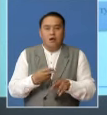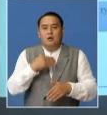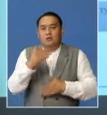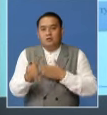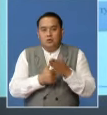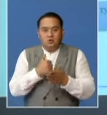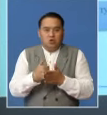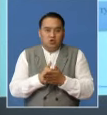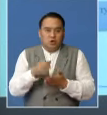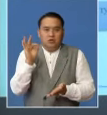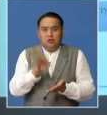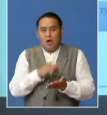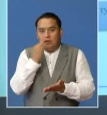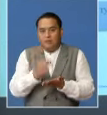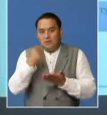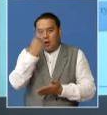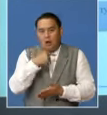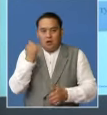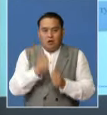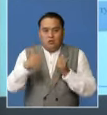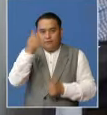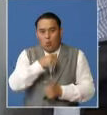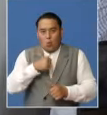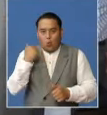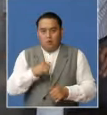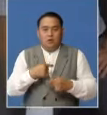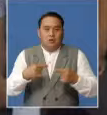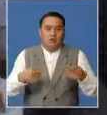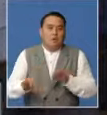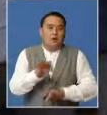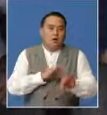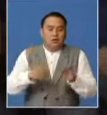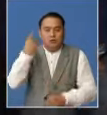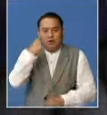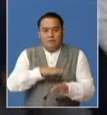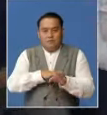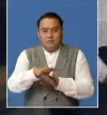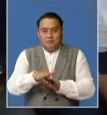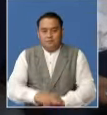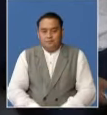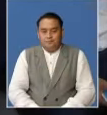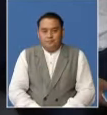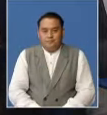достижения этих целей ответственными лицами из года в год воплощаются различные проекты и идеи.